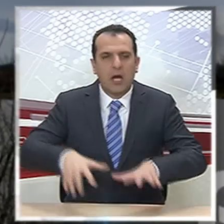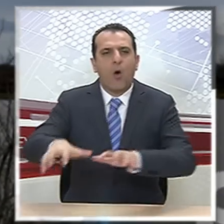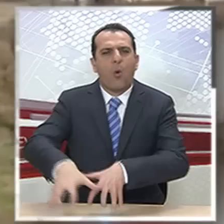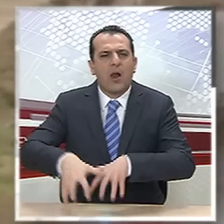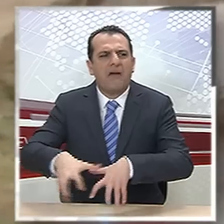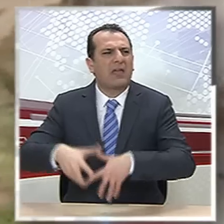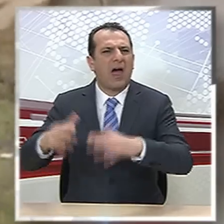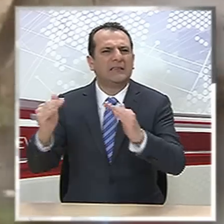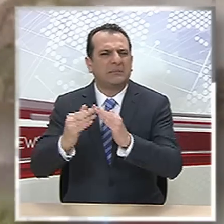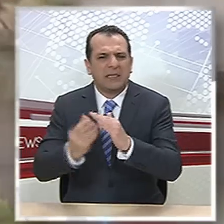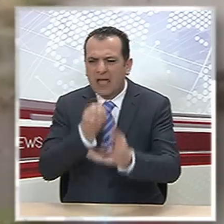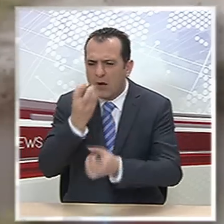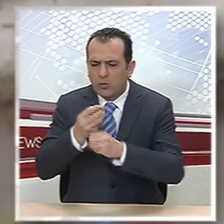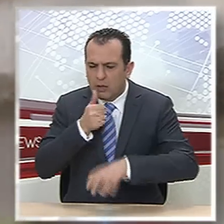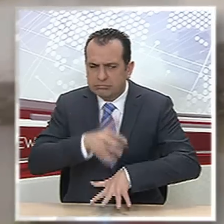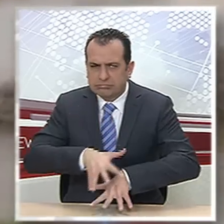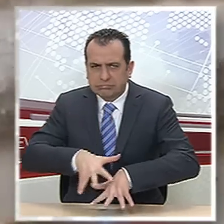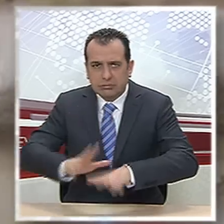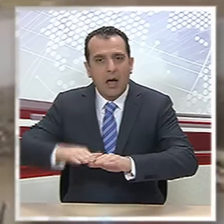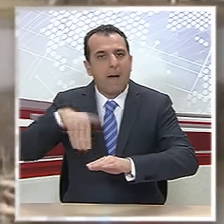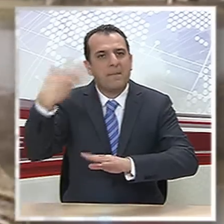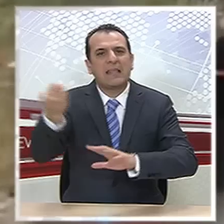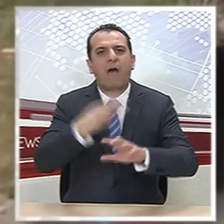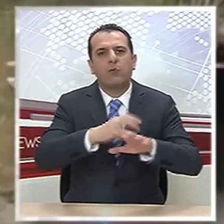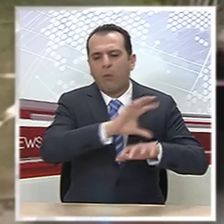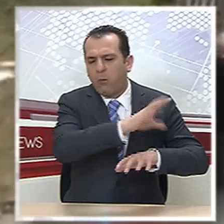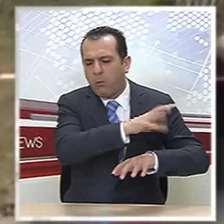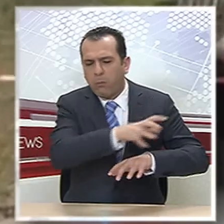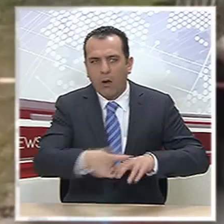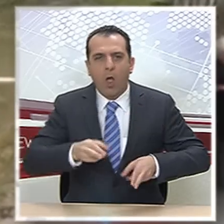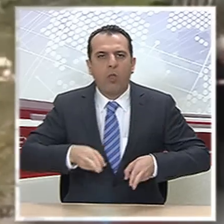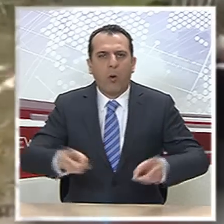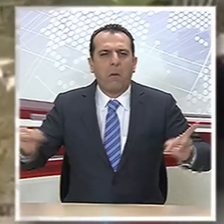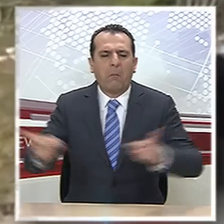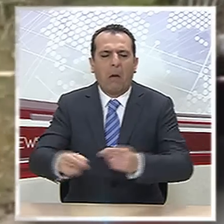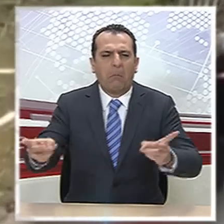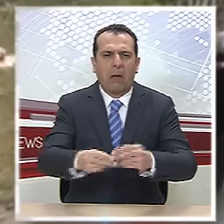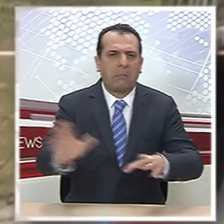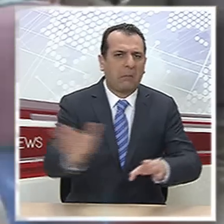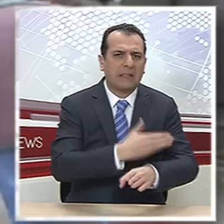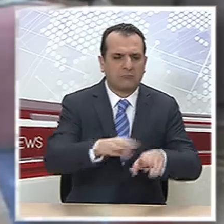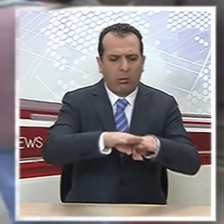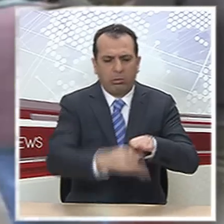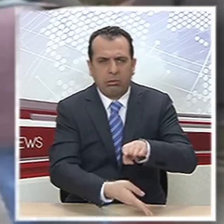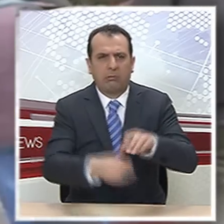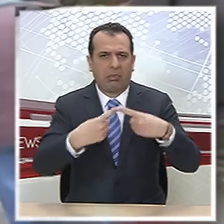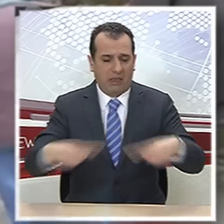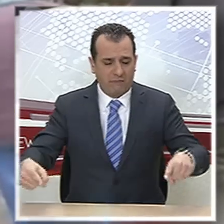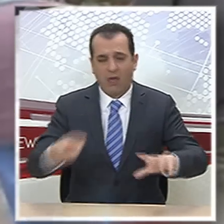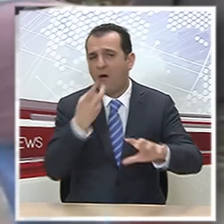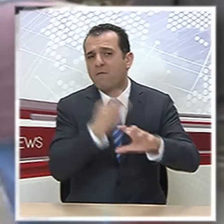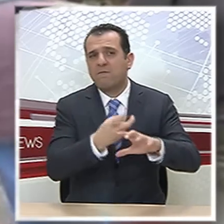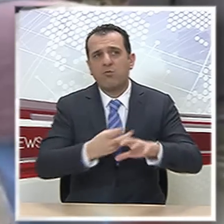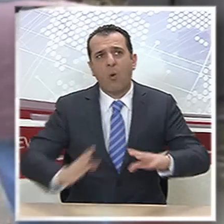σπίτια, συνδυάστηκαν με συνεχόμενες κατολιστήσεις που παρέλυσαν το οδικό δίκτυο. Δραματική εξακολουθεί να είναι η κατάσταση στον Ταΐγετο. Οι